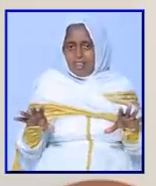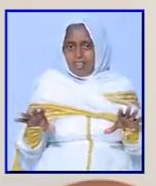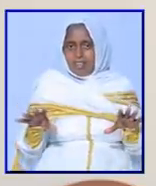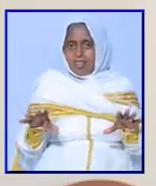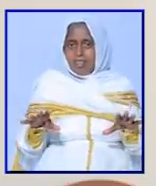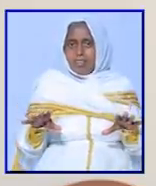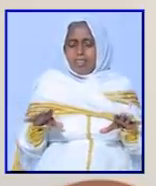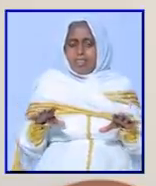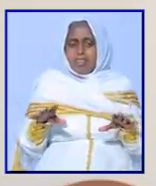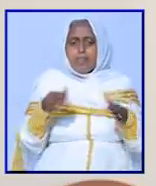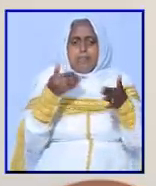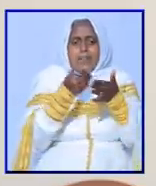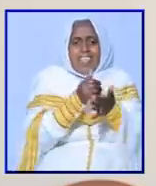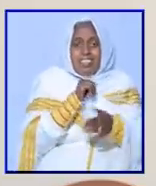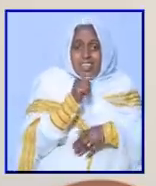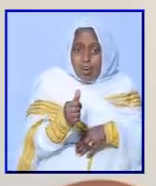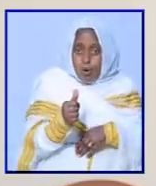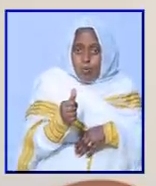ሰው ጽናት ያጣል